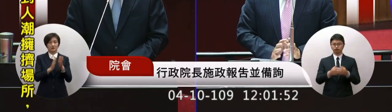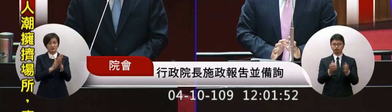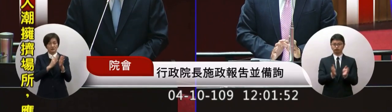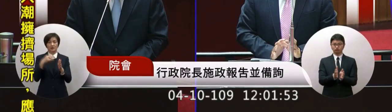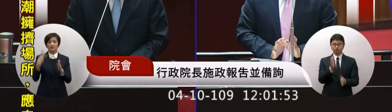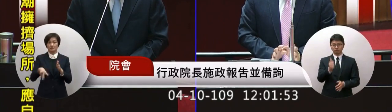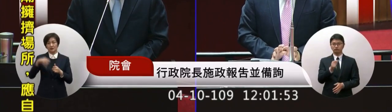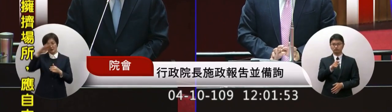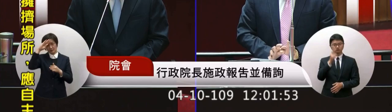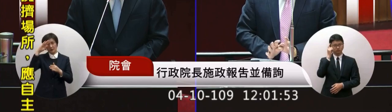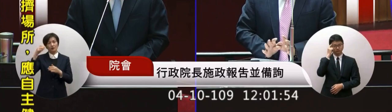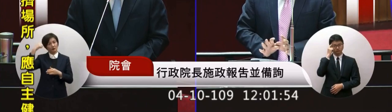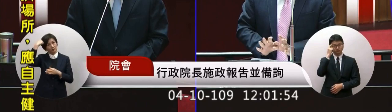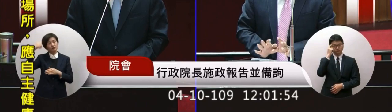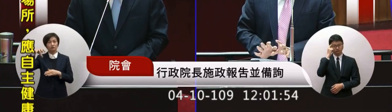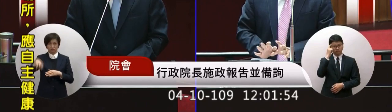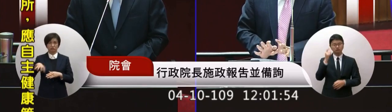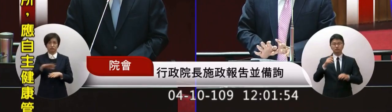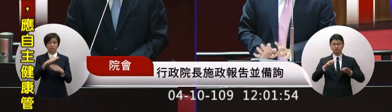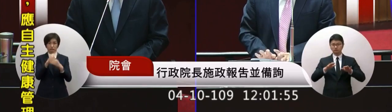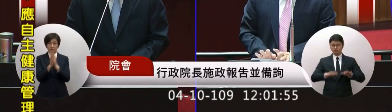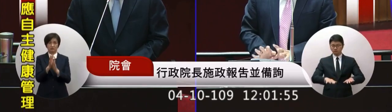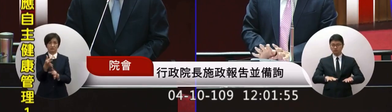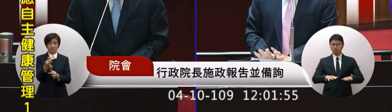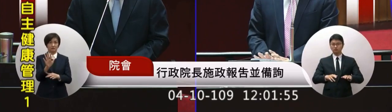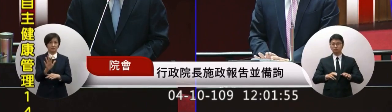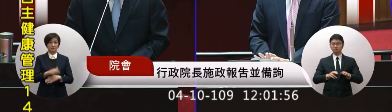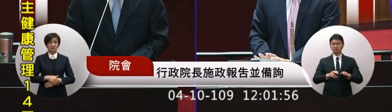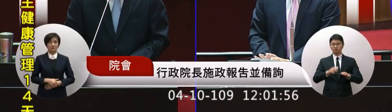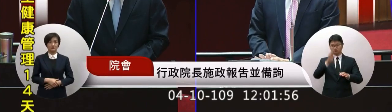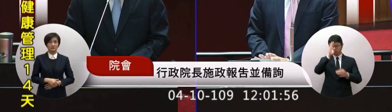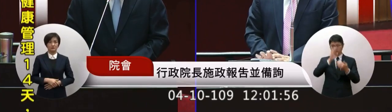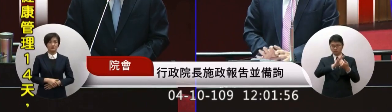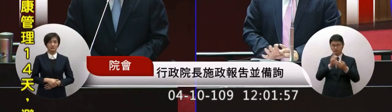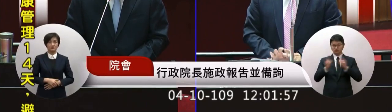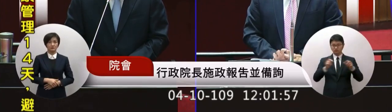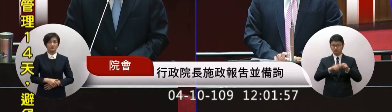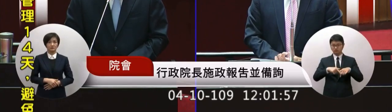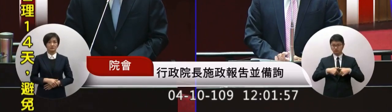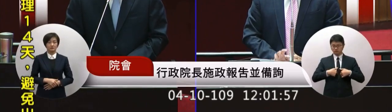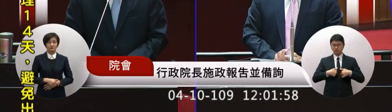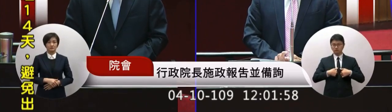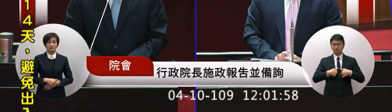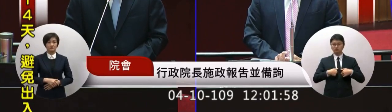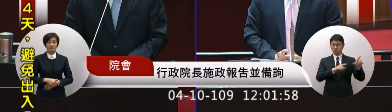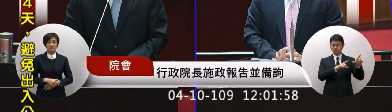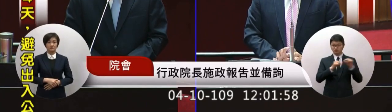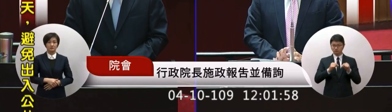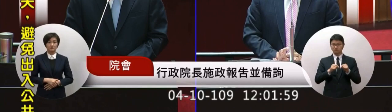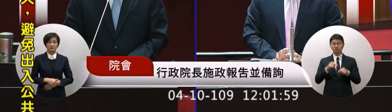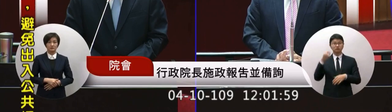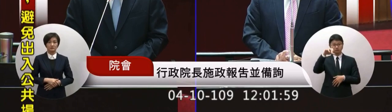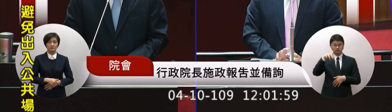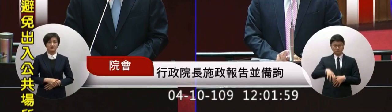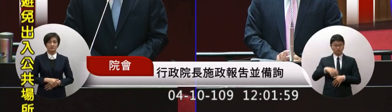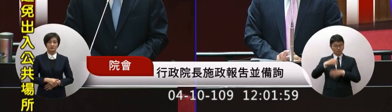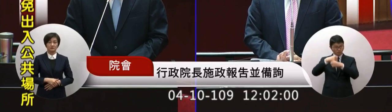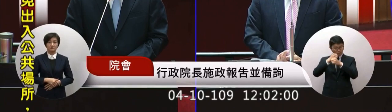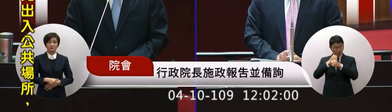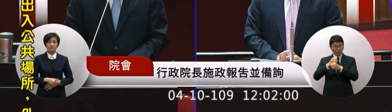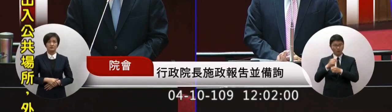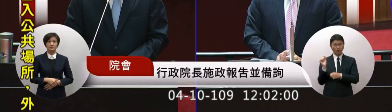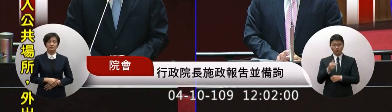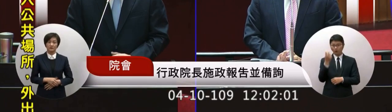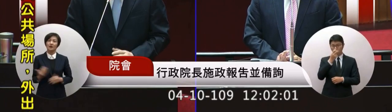说，还是照现在的指挥中心的做法，对于机场的快筛，暂时部长还是认为没有这个必